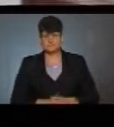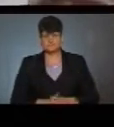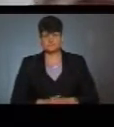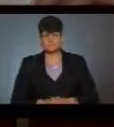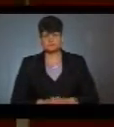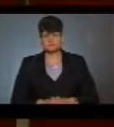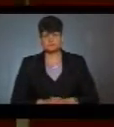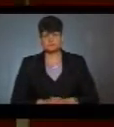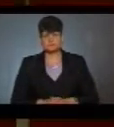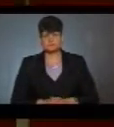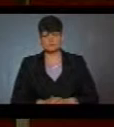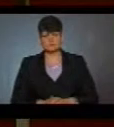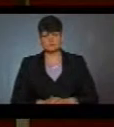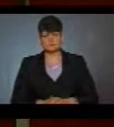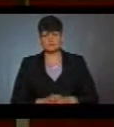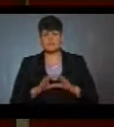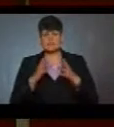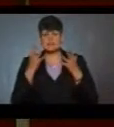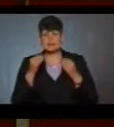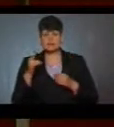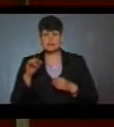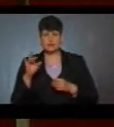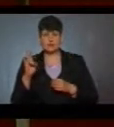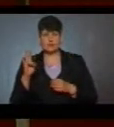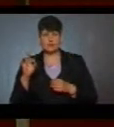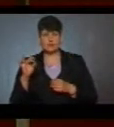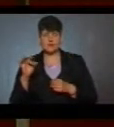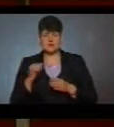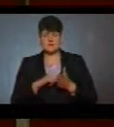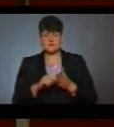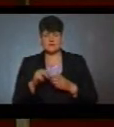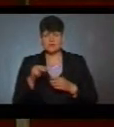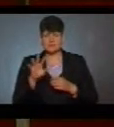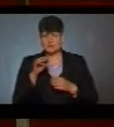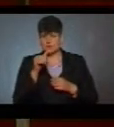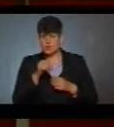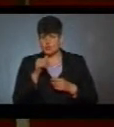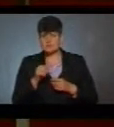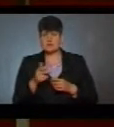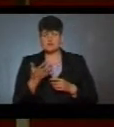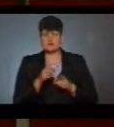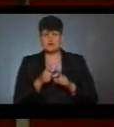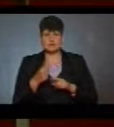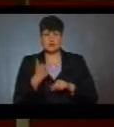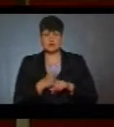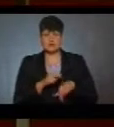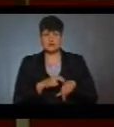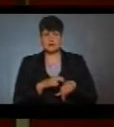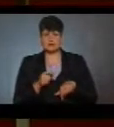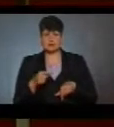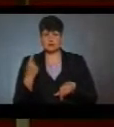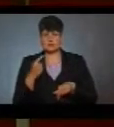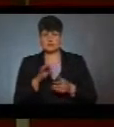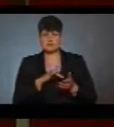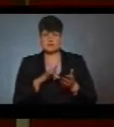новини. Всесвітній день донора крові відзначають з 2005 року. За словами головного лікаря Тернопільського обласного